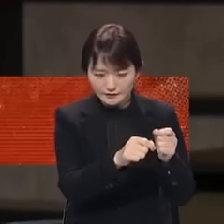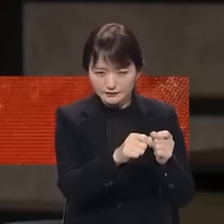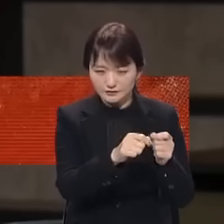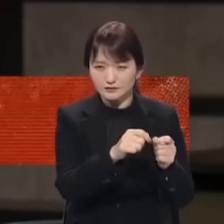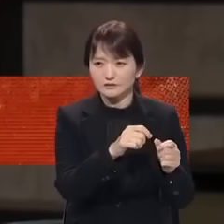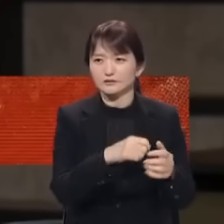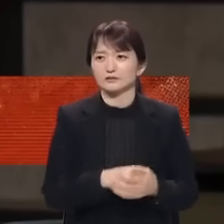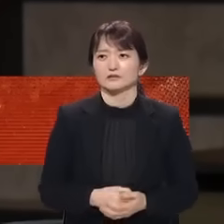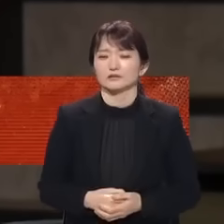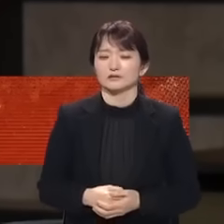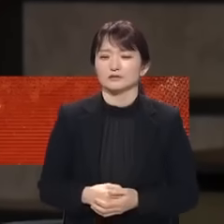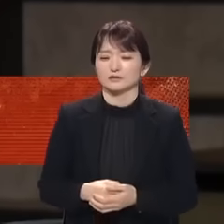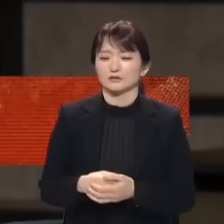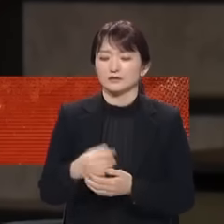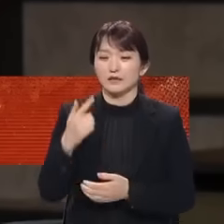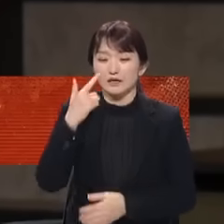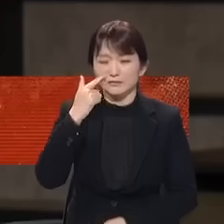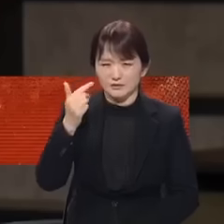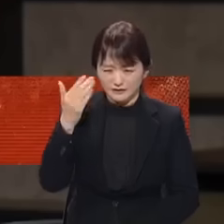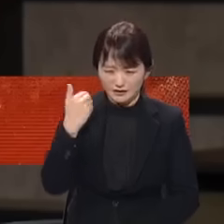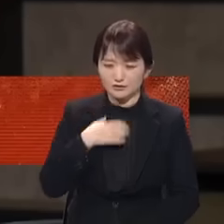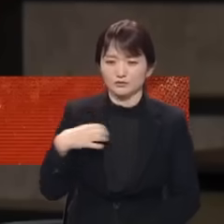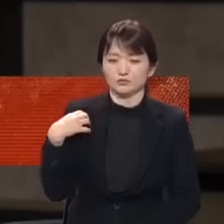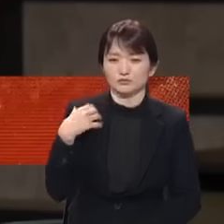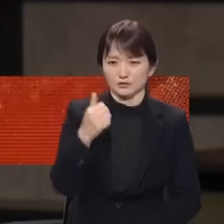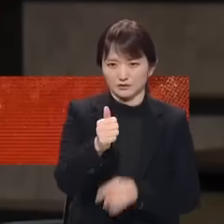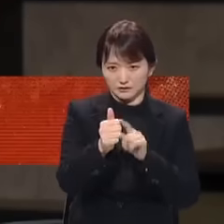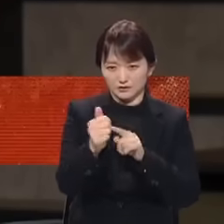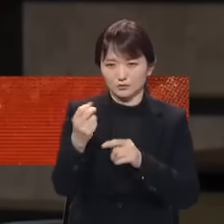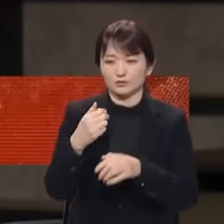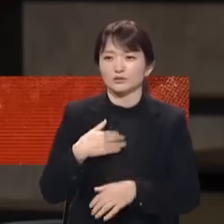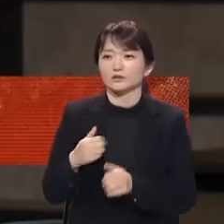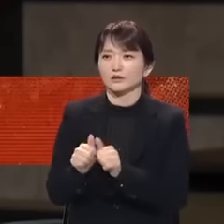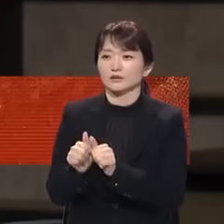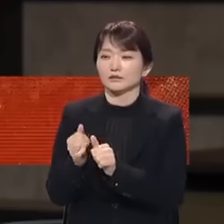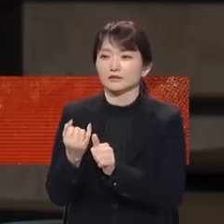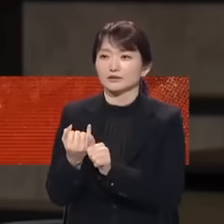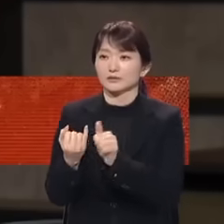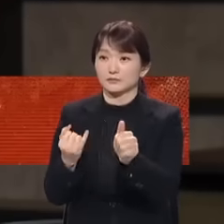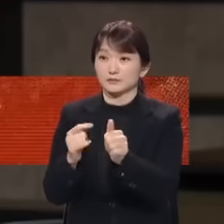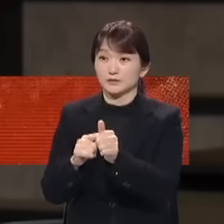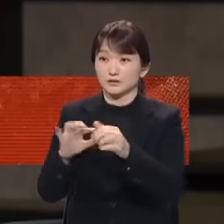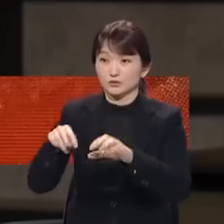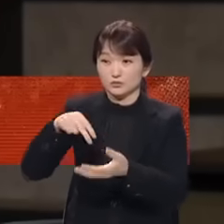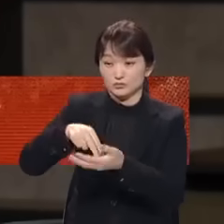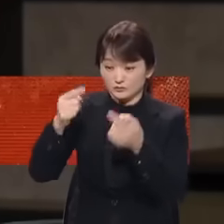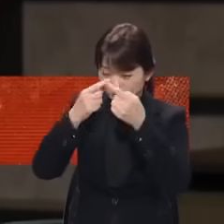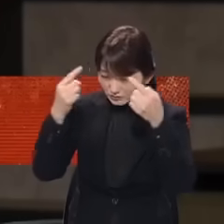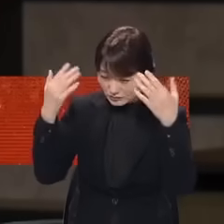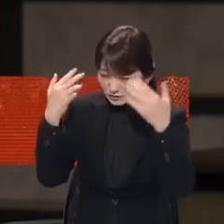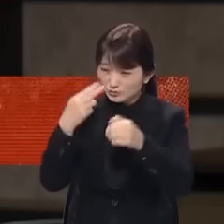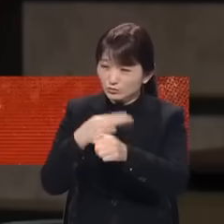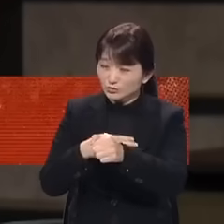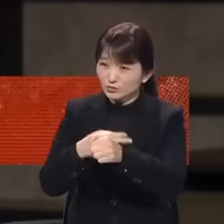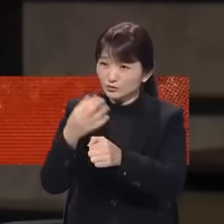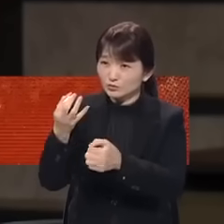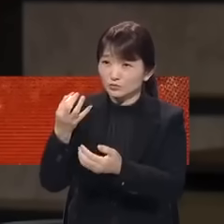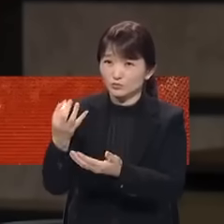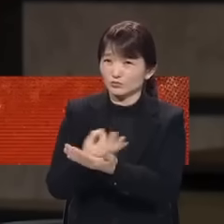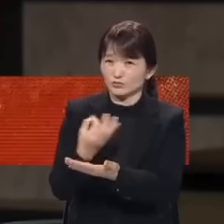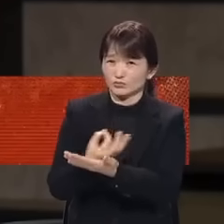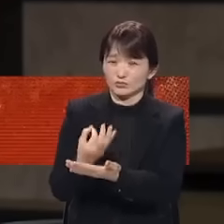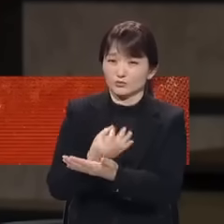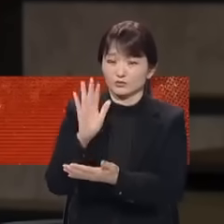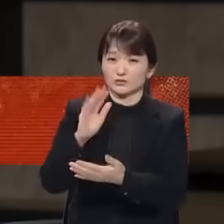구청장이었다라고 하고 남편이 국립대 교수라고는 하지만 구청장이나 국립대 교수가 굉장히 돈을 많이 버는 막 아주 고소득자